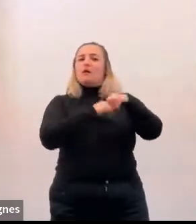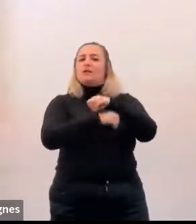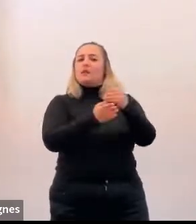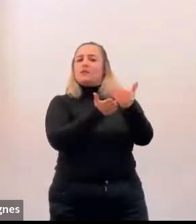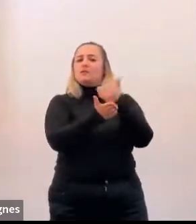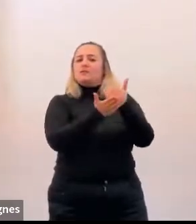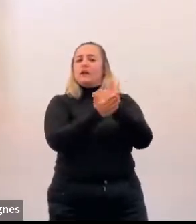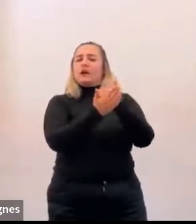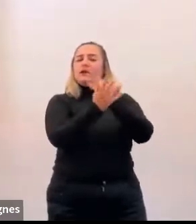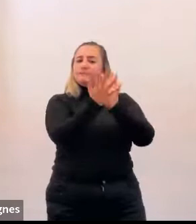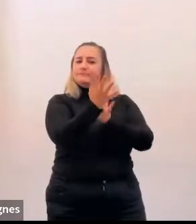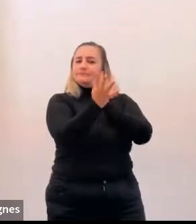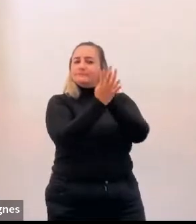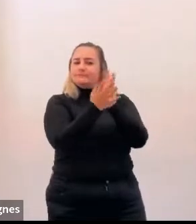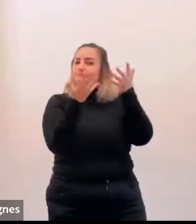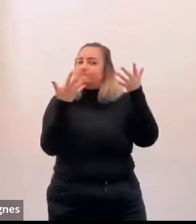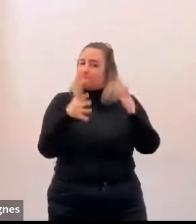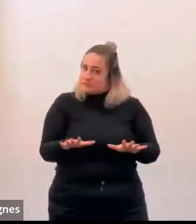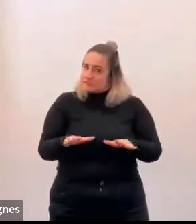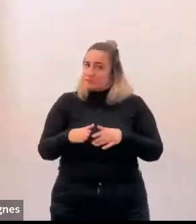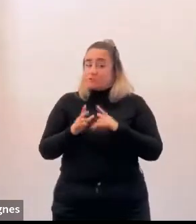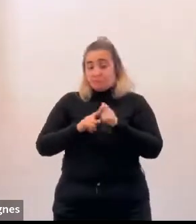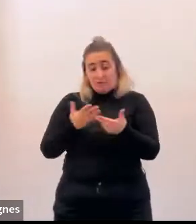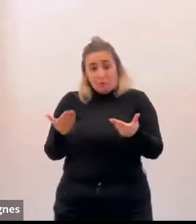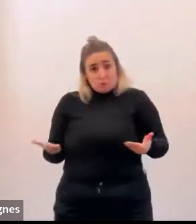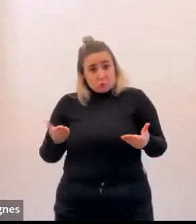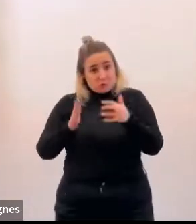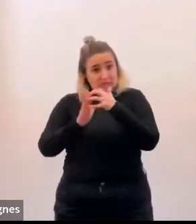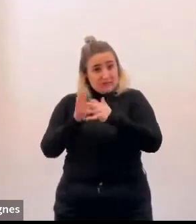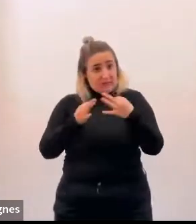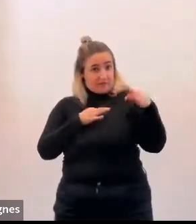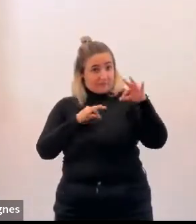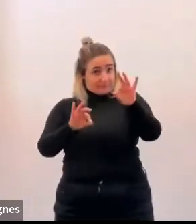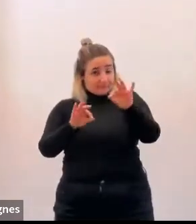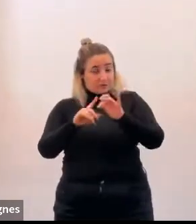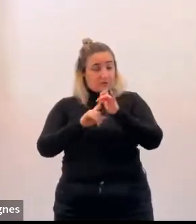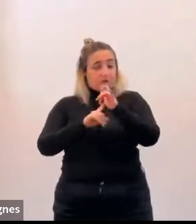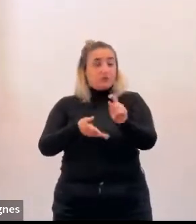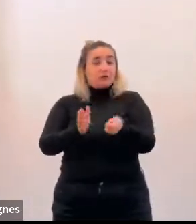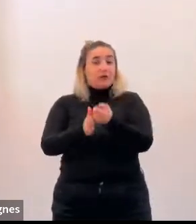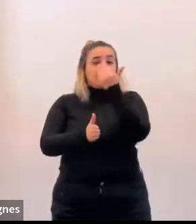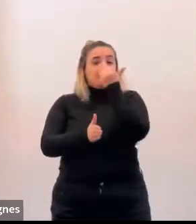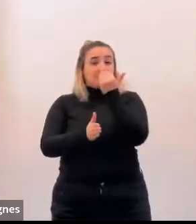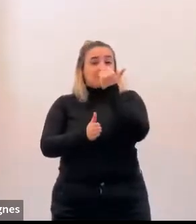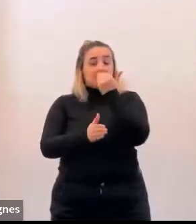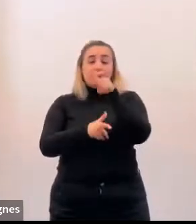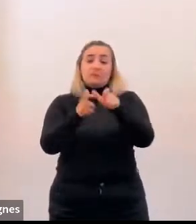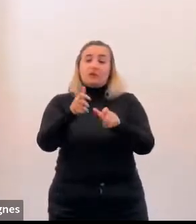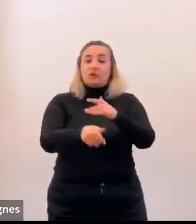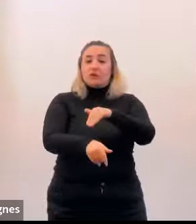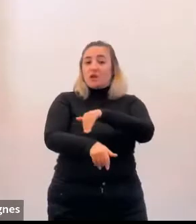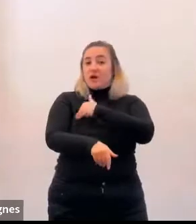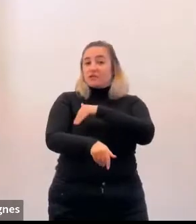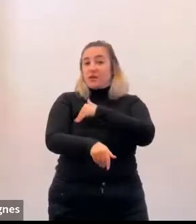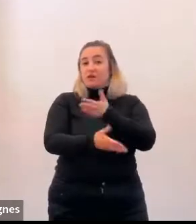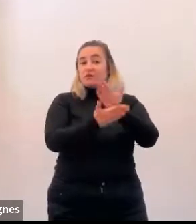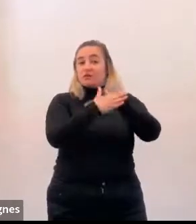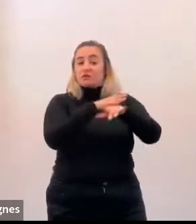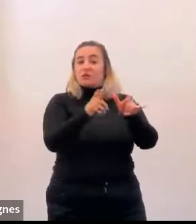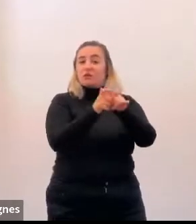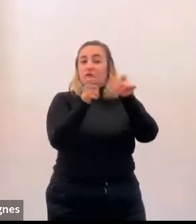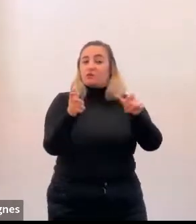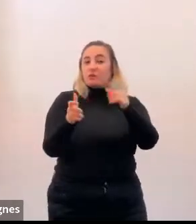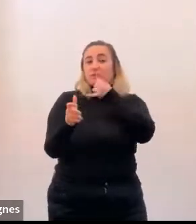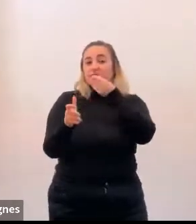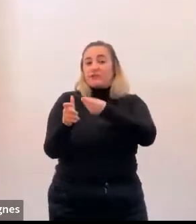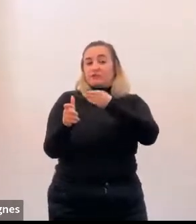personnel, cette délibération aujourd'hui. Puis en février, des rencontres avec les agents au sein de chaque structure